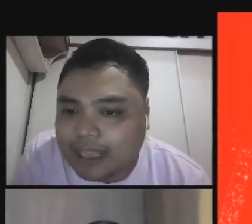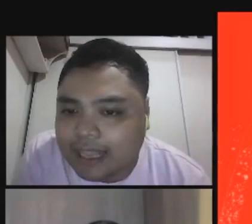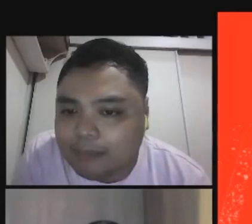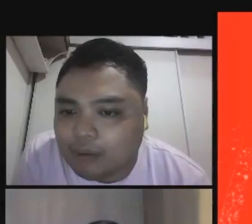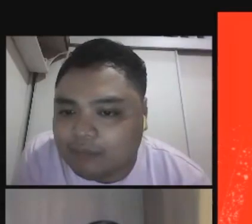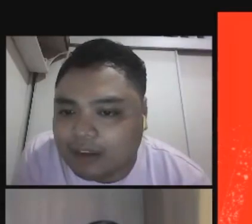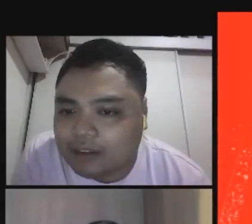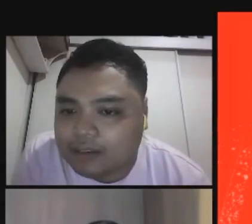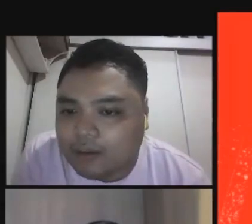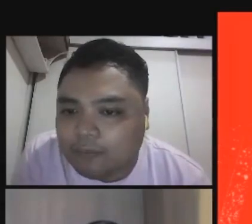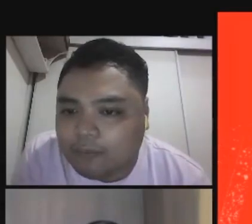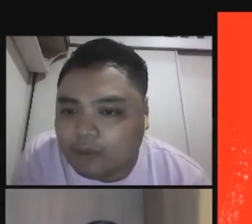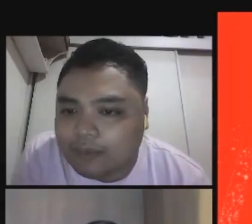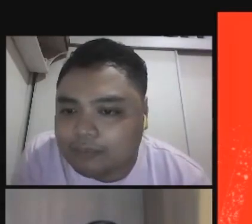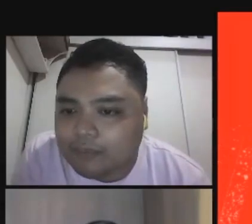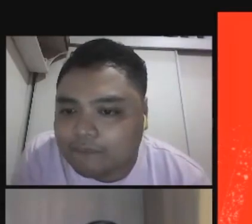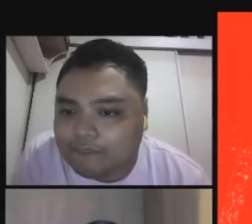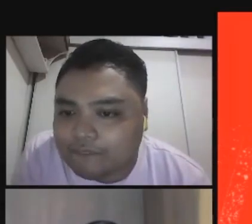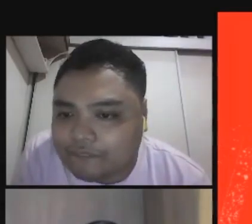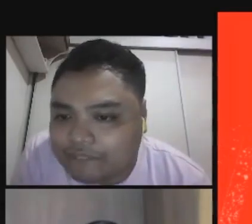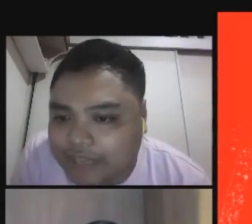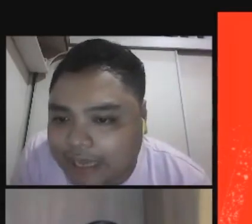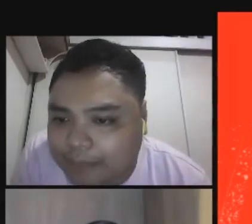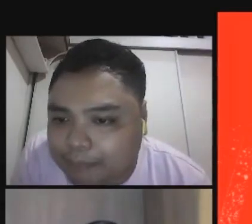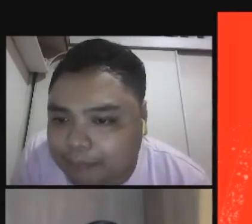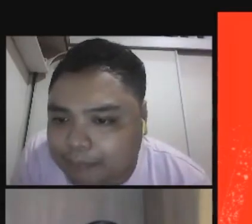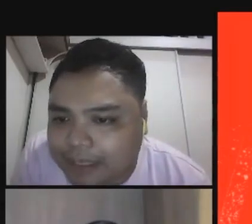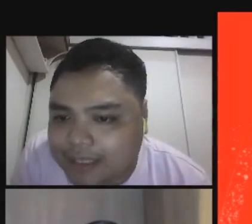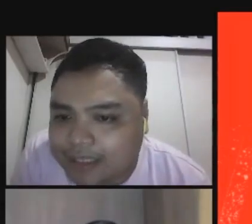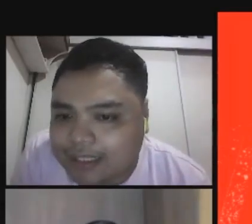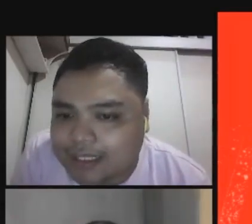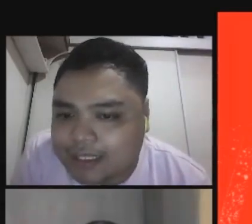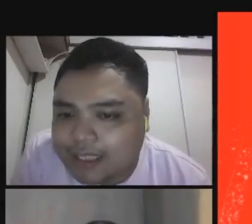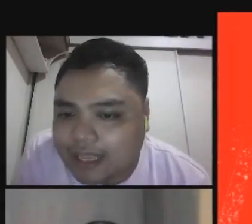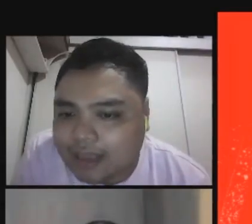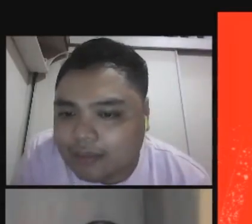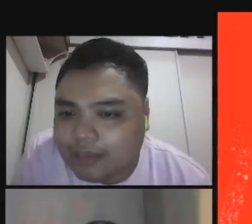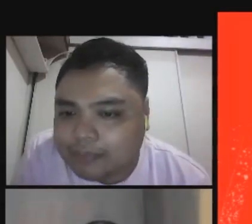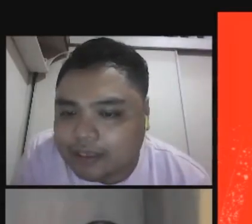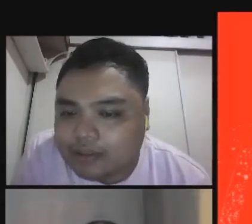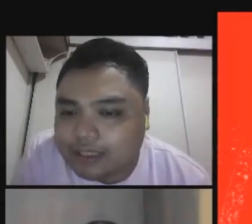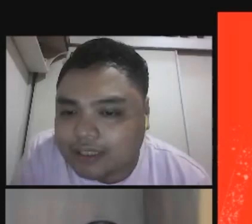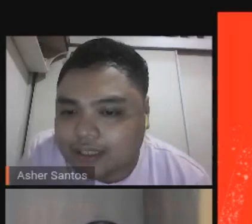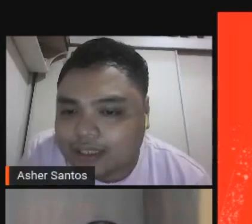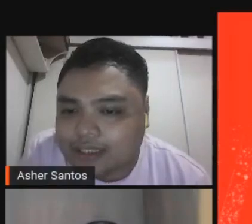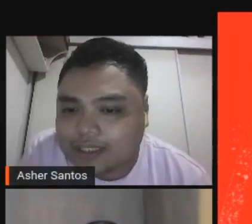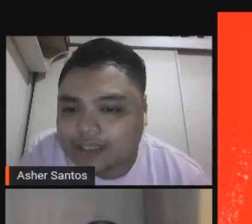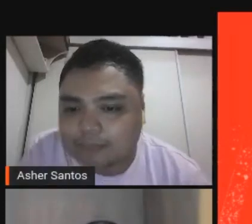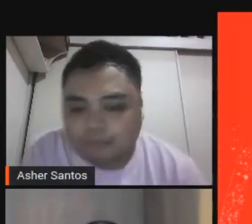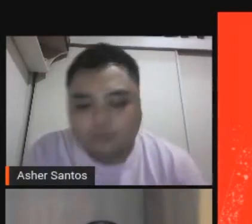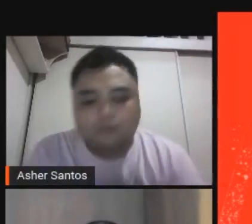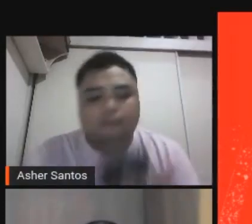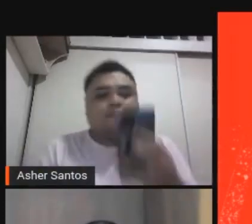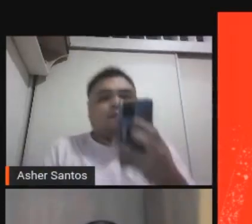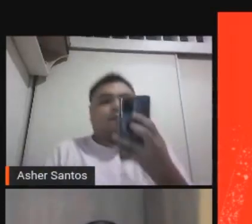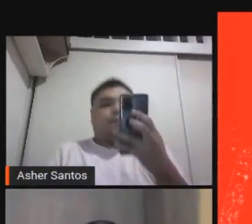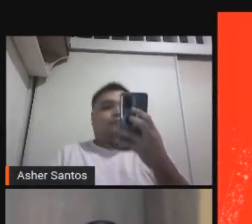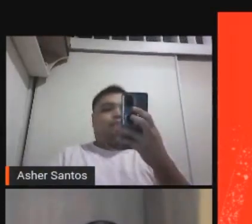Godspeed and more power ulit ng PAPDT sa Tagig City po.